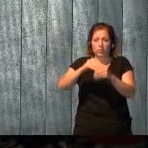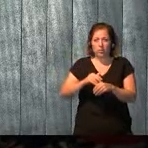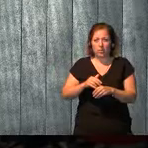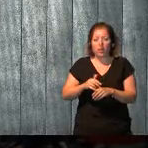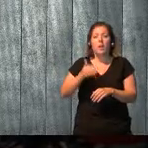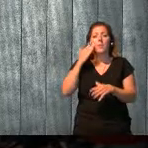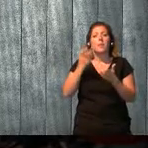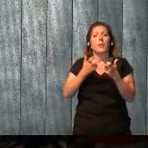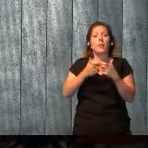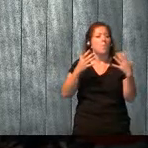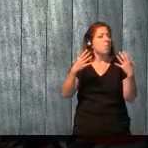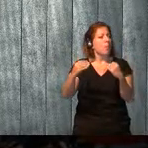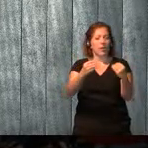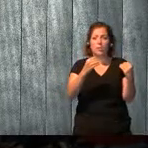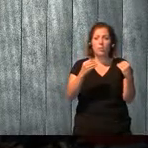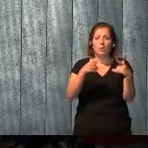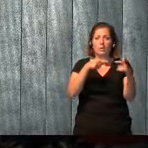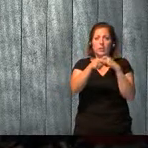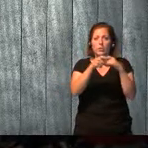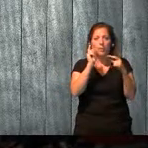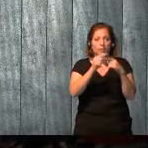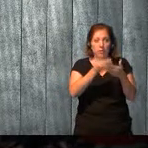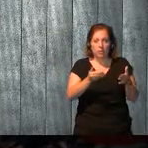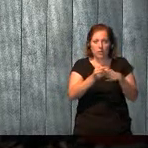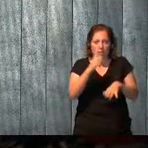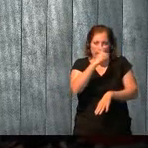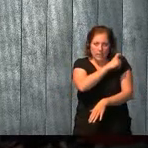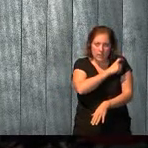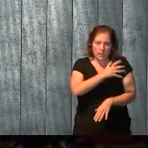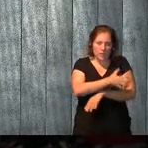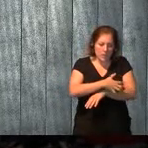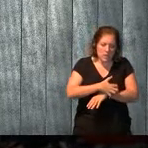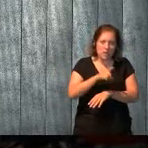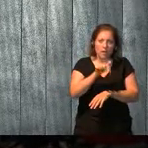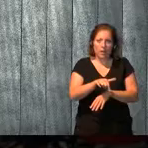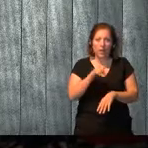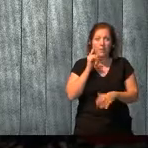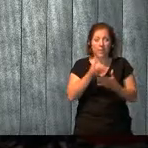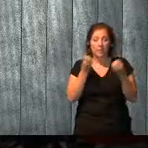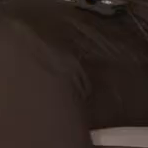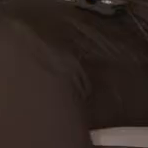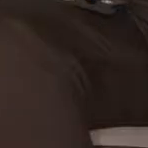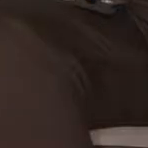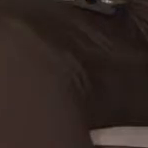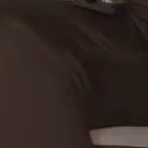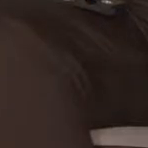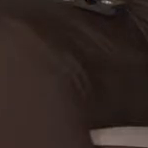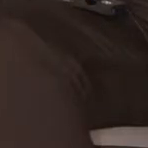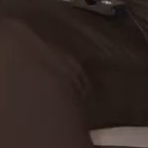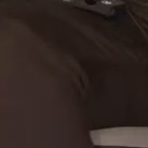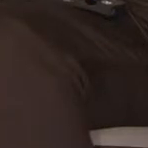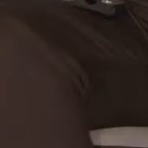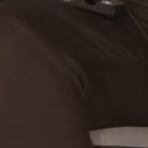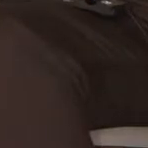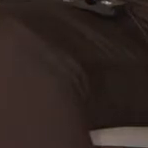vous adressez à des populations qui sont en situation de difficulté, lorsque vous devez reloger dans l'urgence un certain nombre de populations